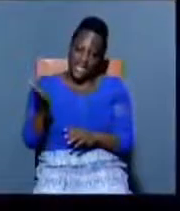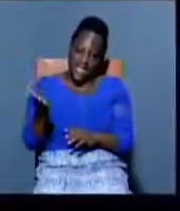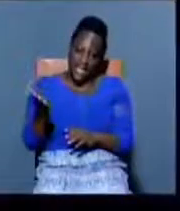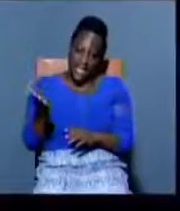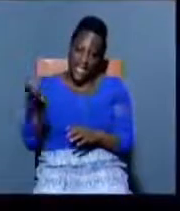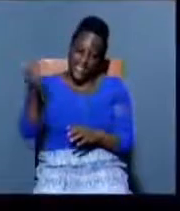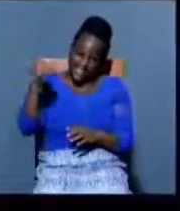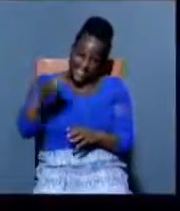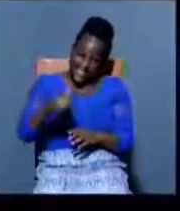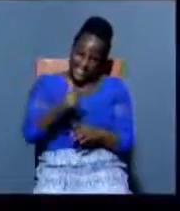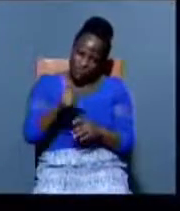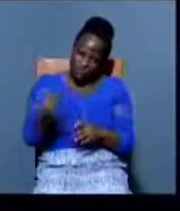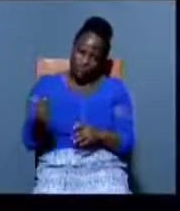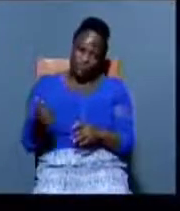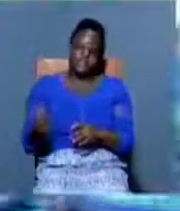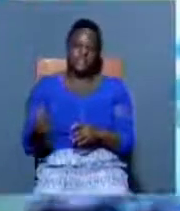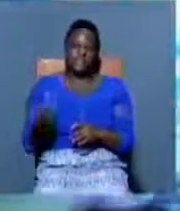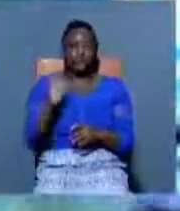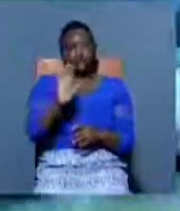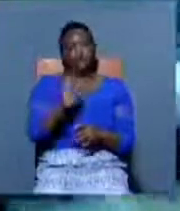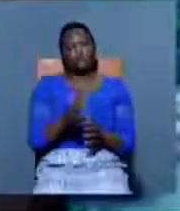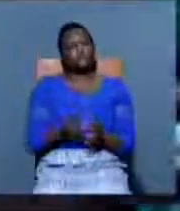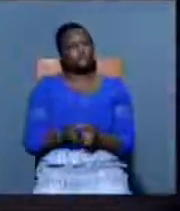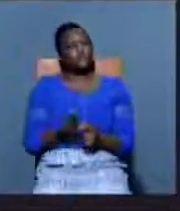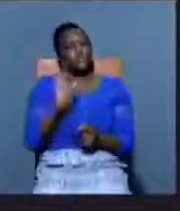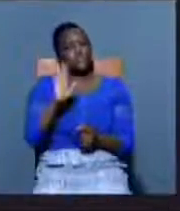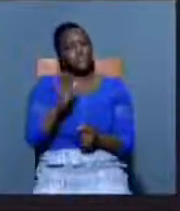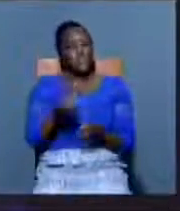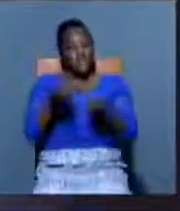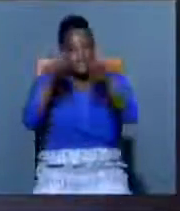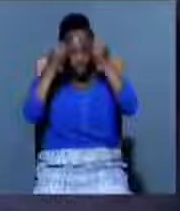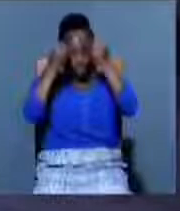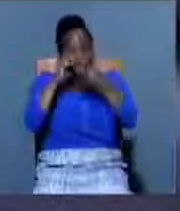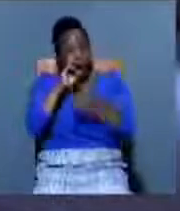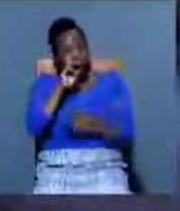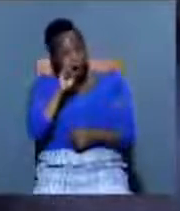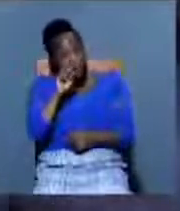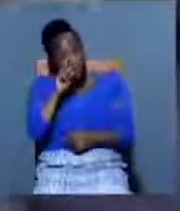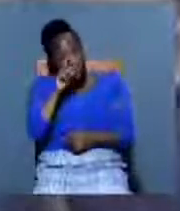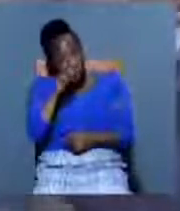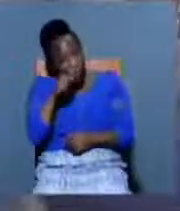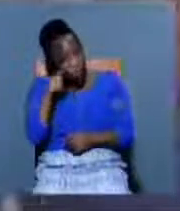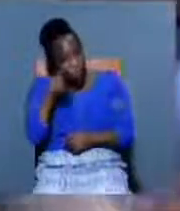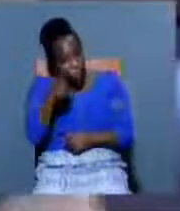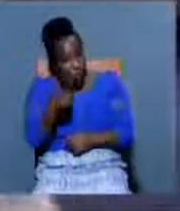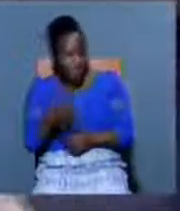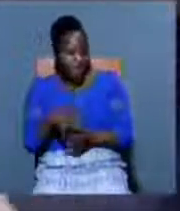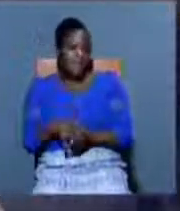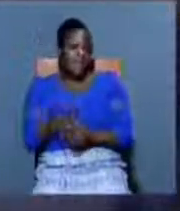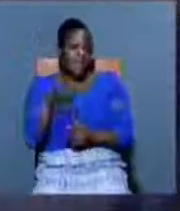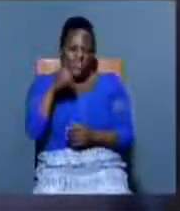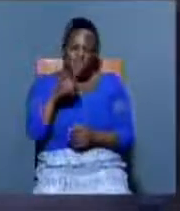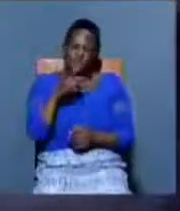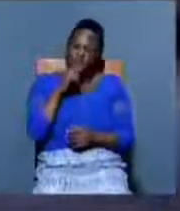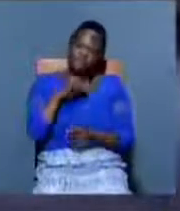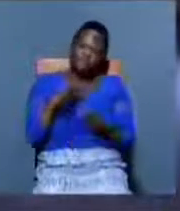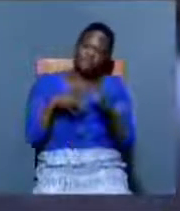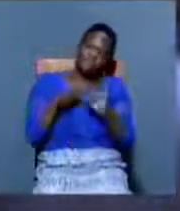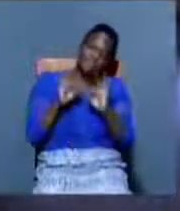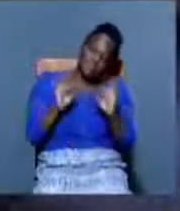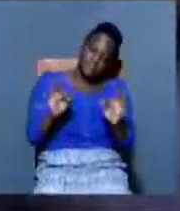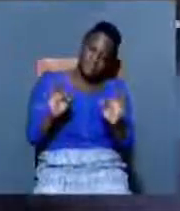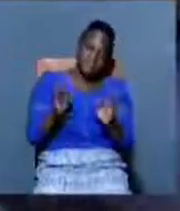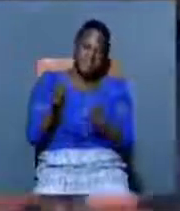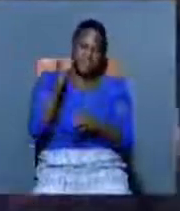kwako? Kwa sababu mwanamke afundishi kwa kuambiwa, anafundishwa kwa vitendo. Akiona vitendo vyako mume, unakaa